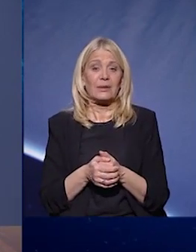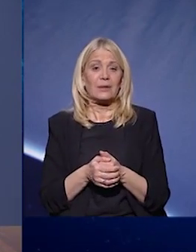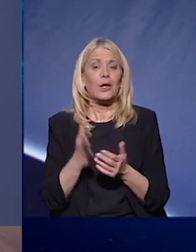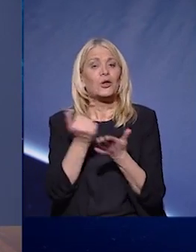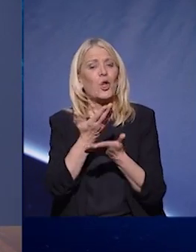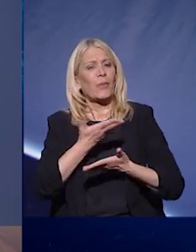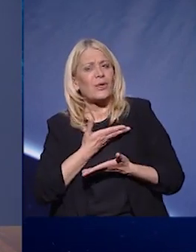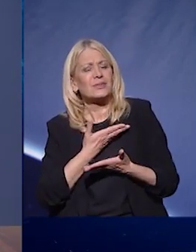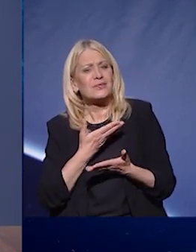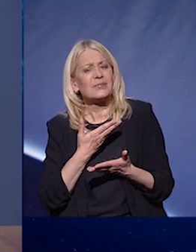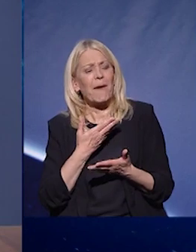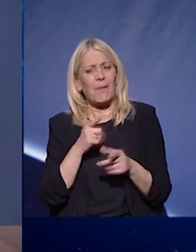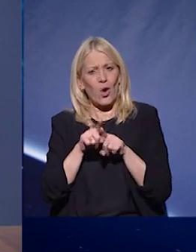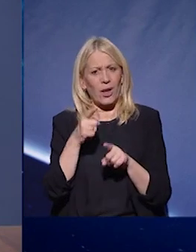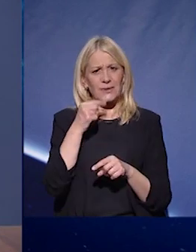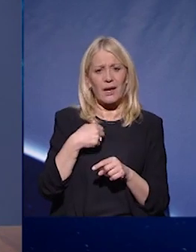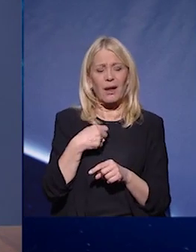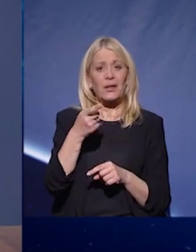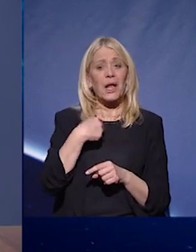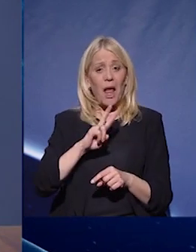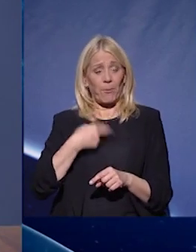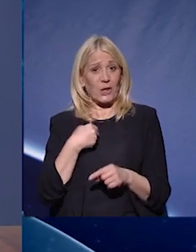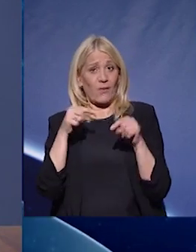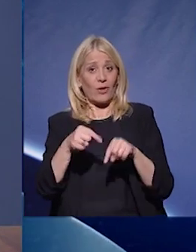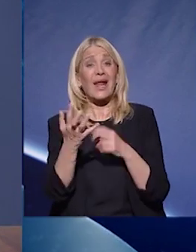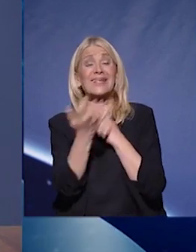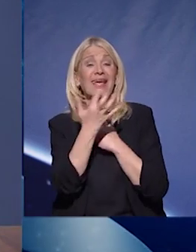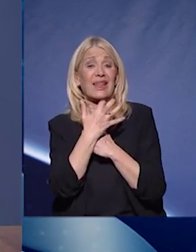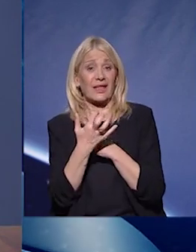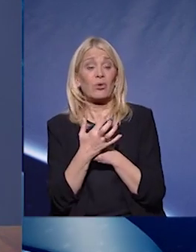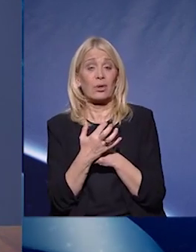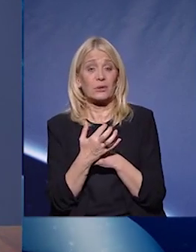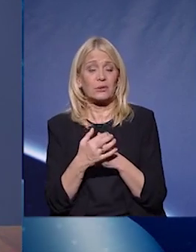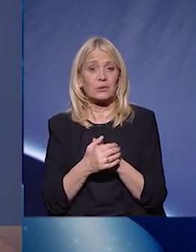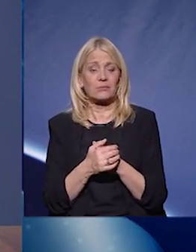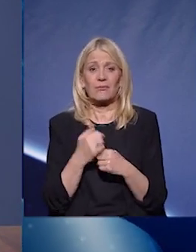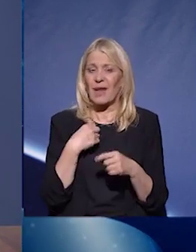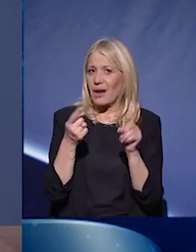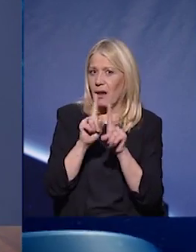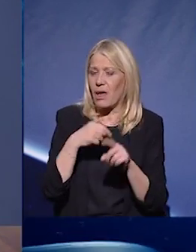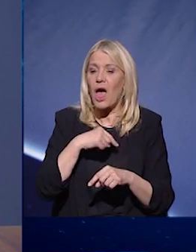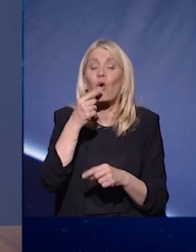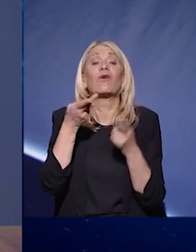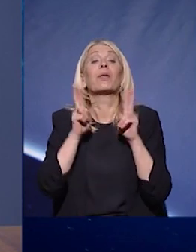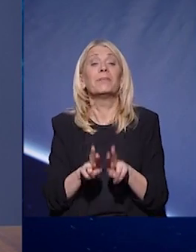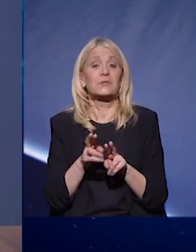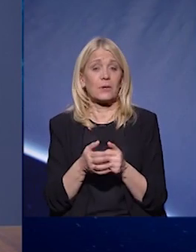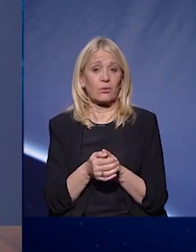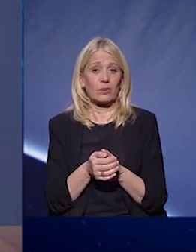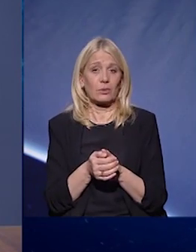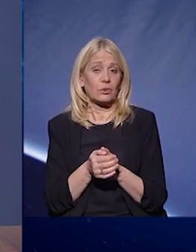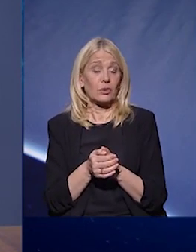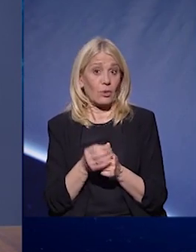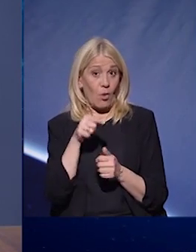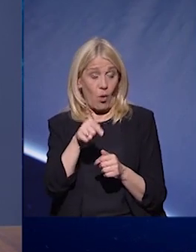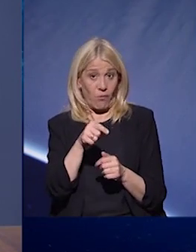dobio sam primetbu ove koleginice, kaže, ti nas pozva ovde da nas kritikuješ. Ne, jednostavno govorim istinu.